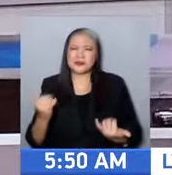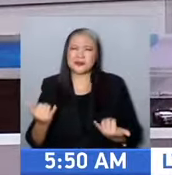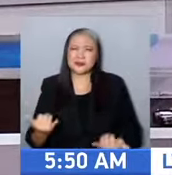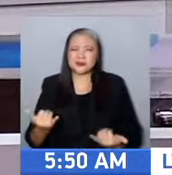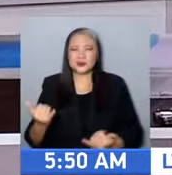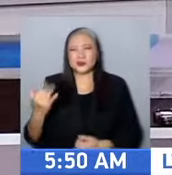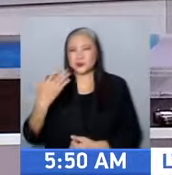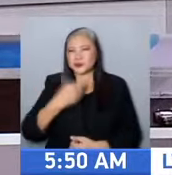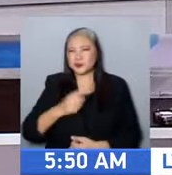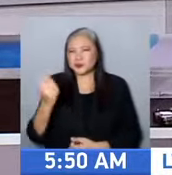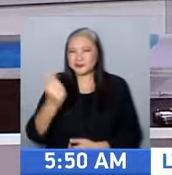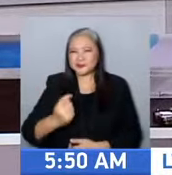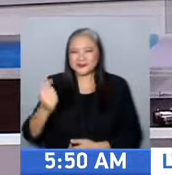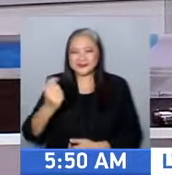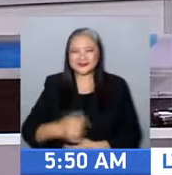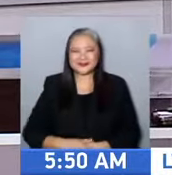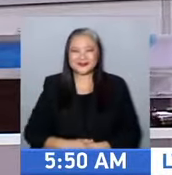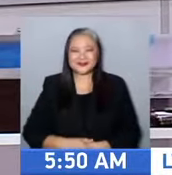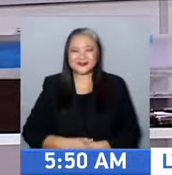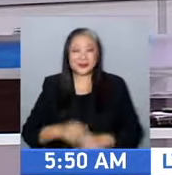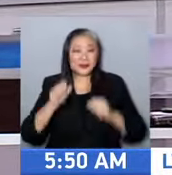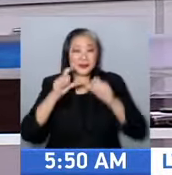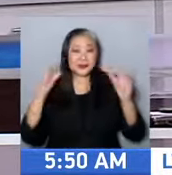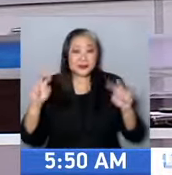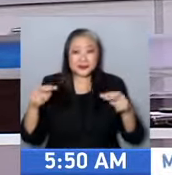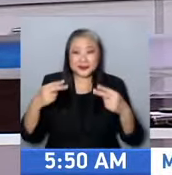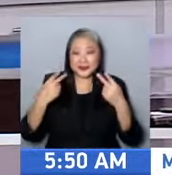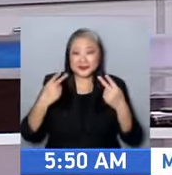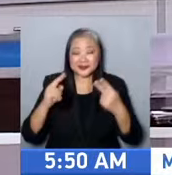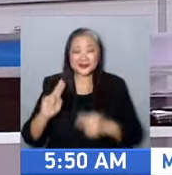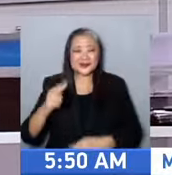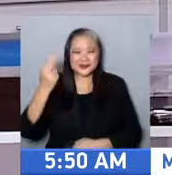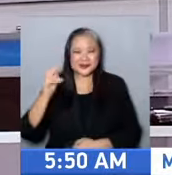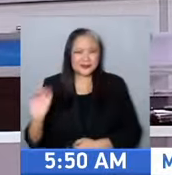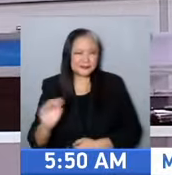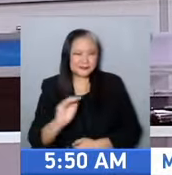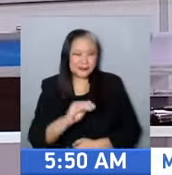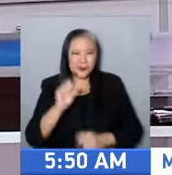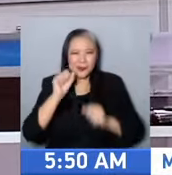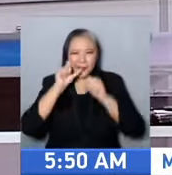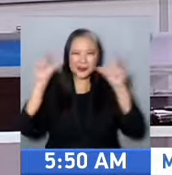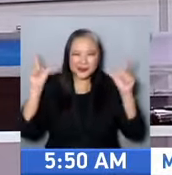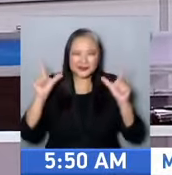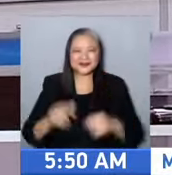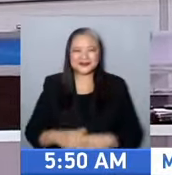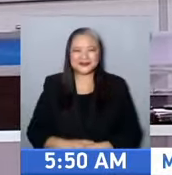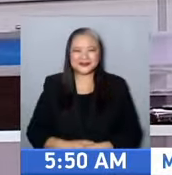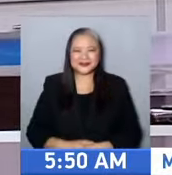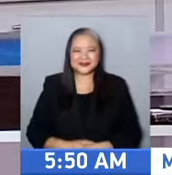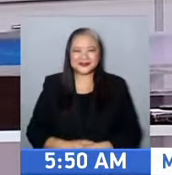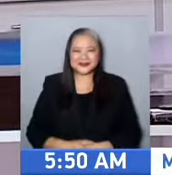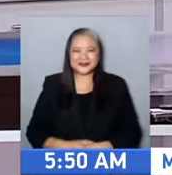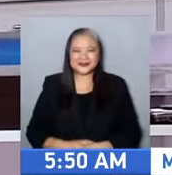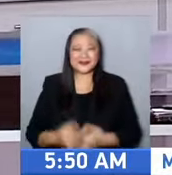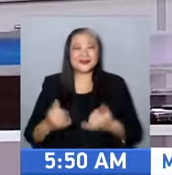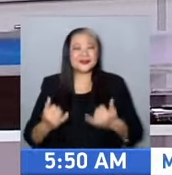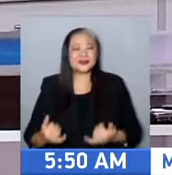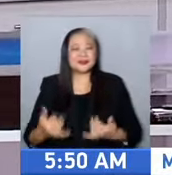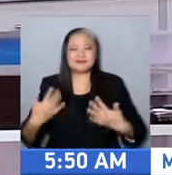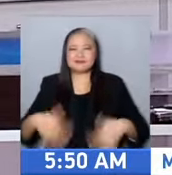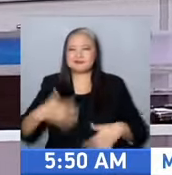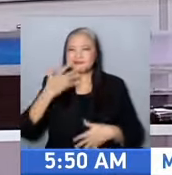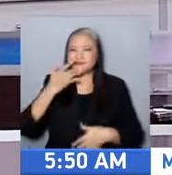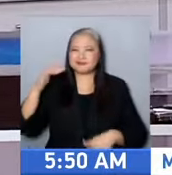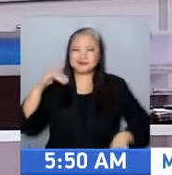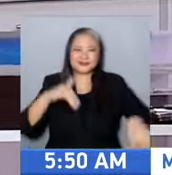naman gising na at tutok na sa unang hirit. Siyempre, wake up kids, wake up. Kaya na nga, sa init ng panahon, ang sarap mag-swimming. Pero ang mas masarap na feeling, eh